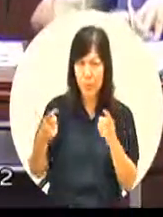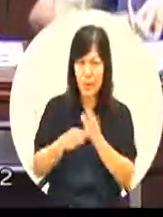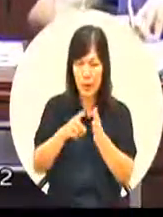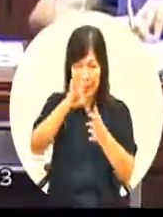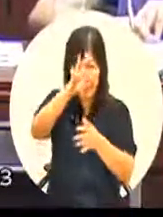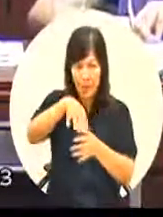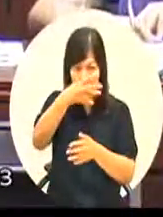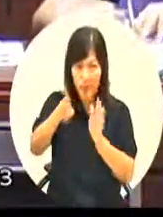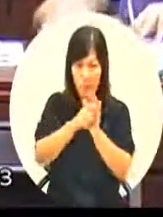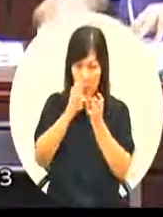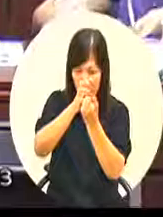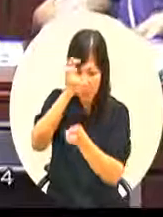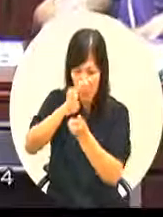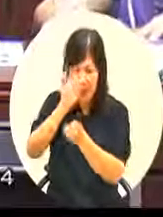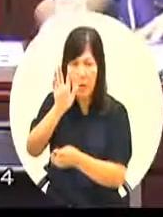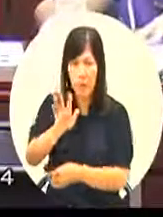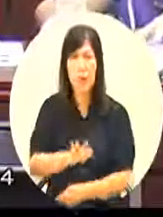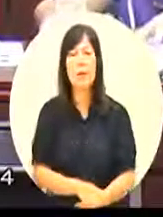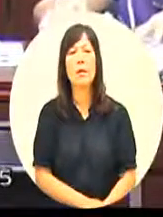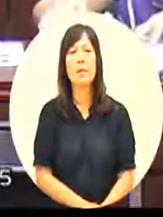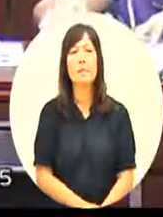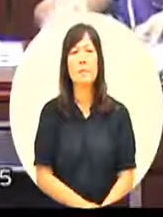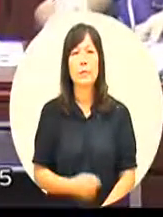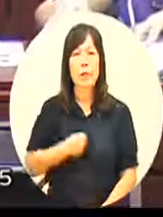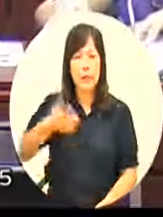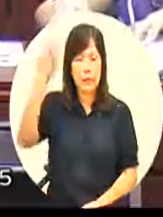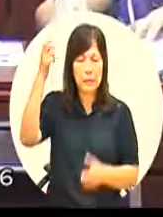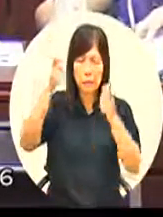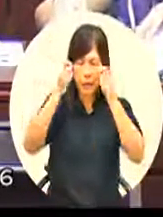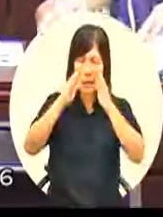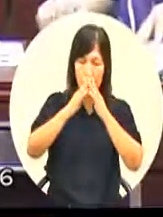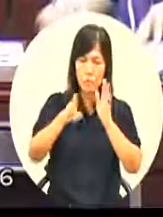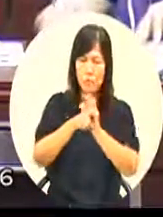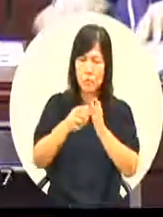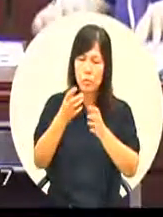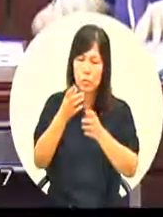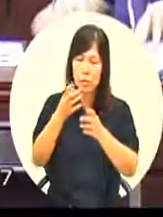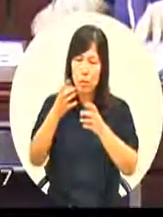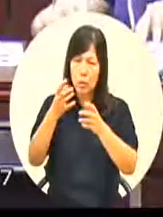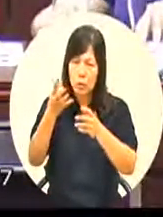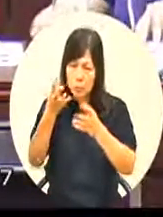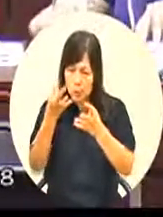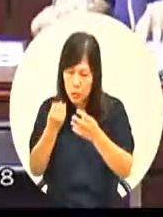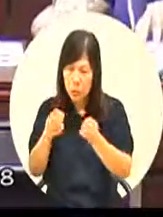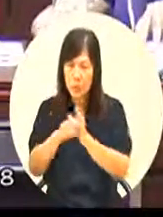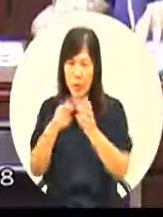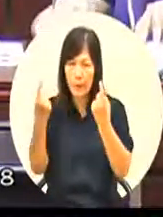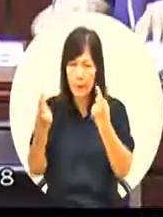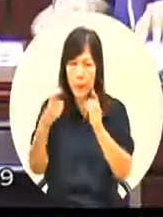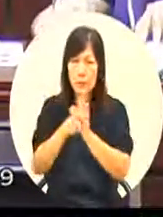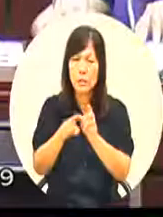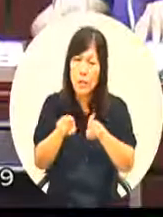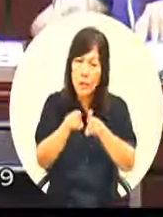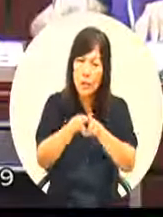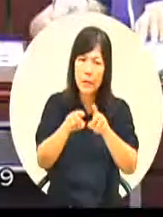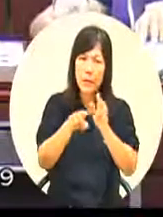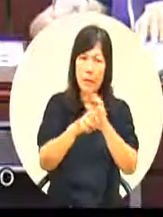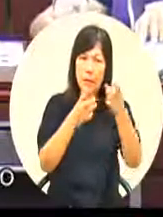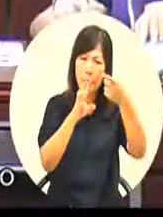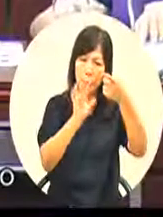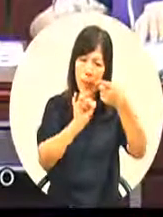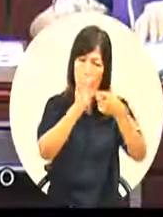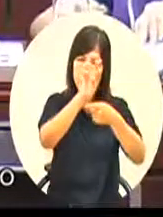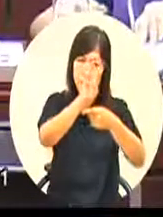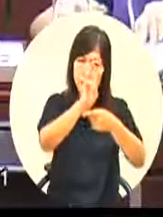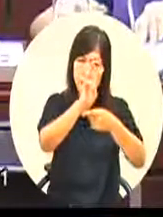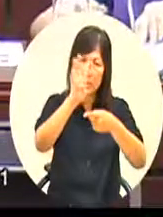其实非常的详尽。那我们过去高雄市在园数比较上，其实各位市民朋友，我们大概有30%是公立幼